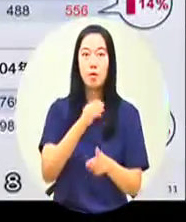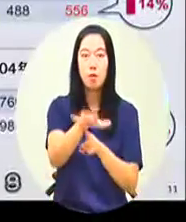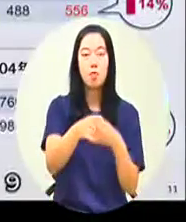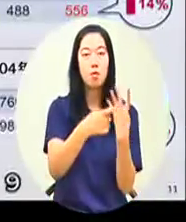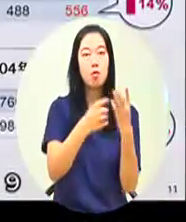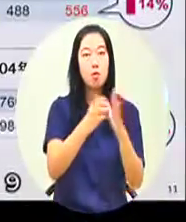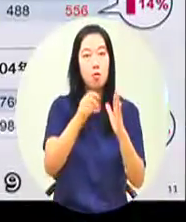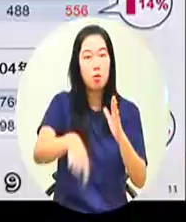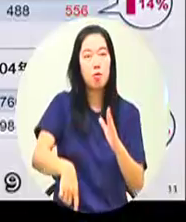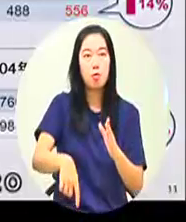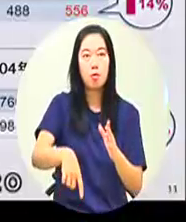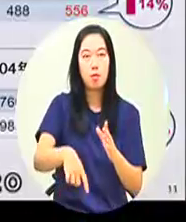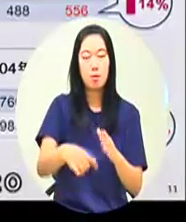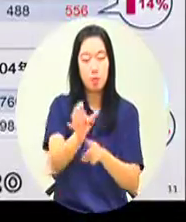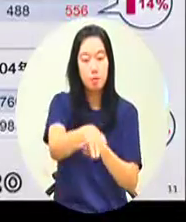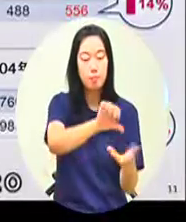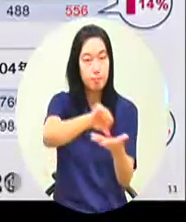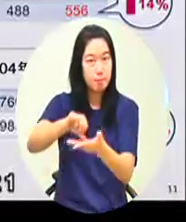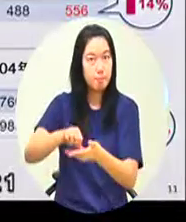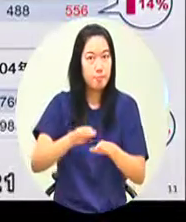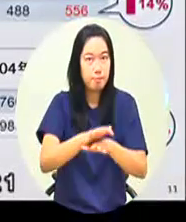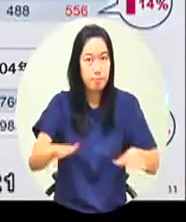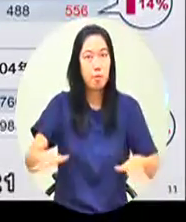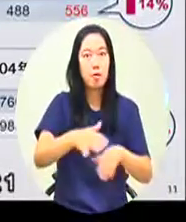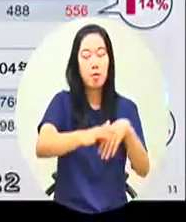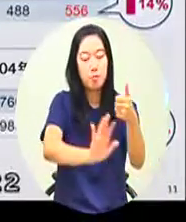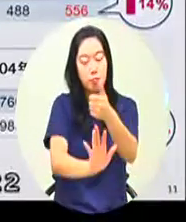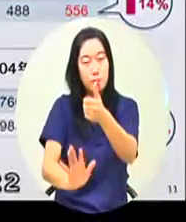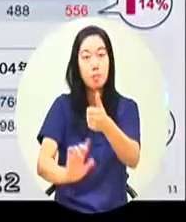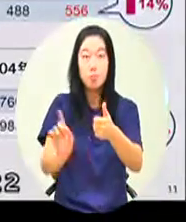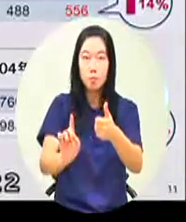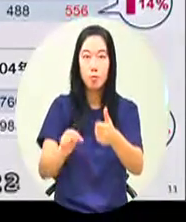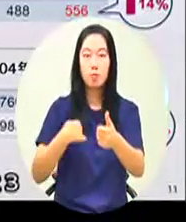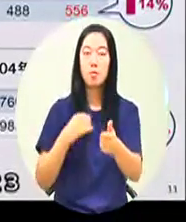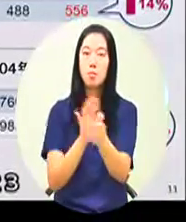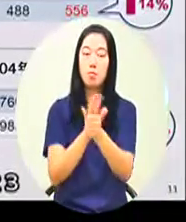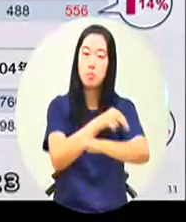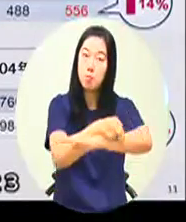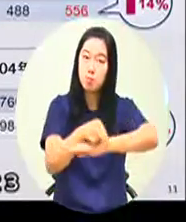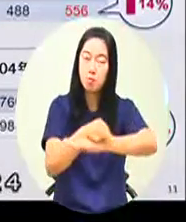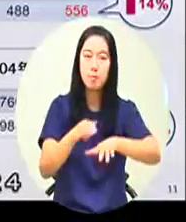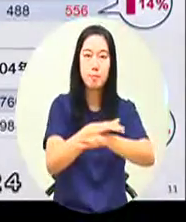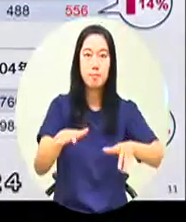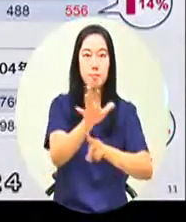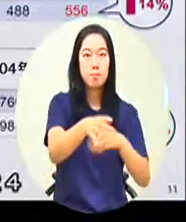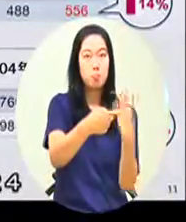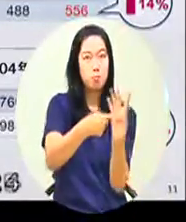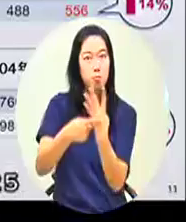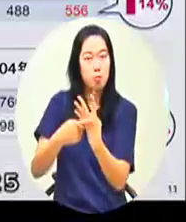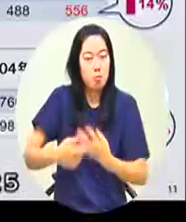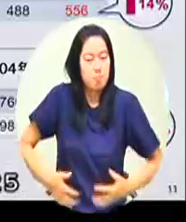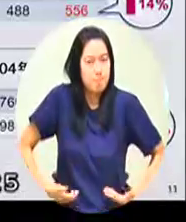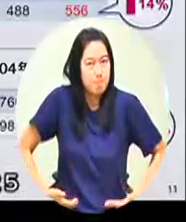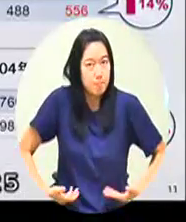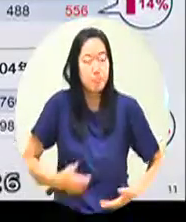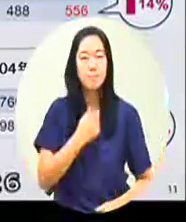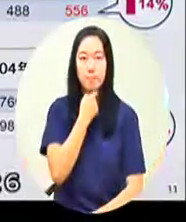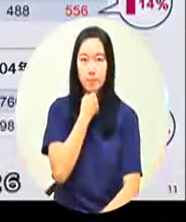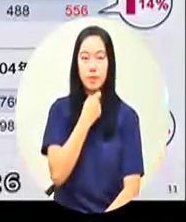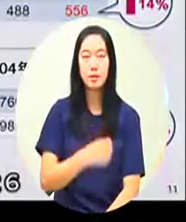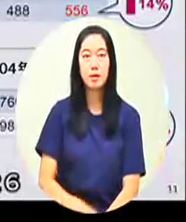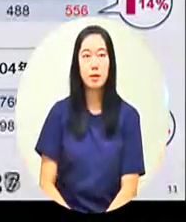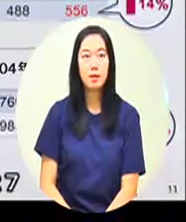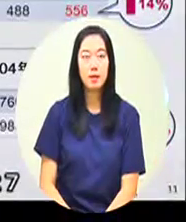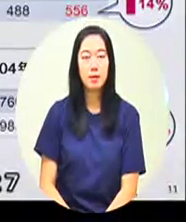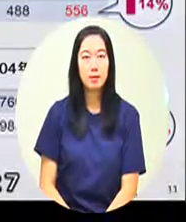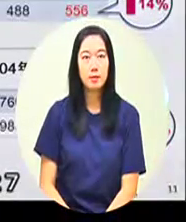个农业的安全农业的一个架构，打造一个安全农业的城市是我们科部农环的一个执行目标，所以说